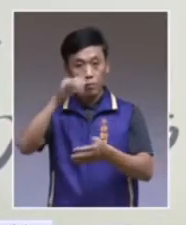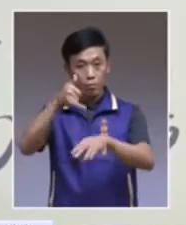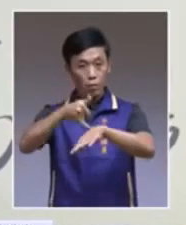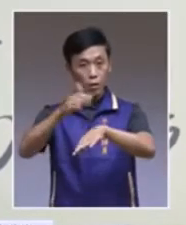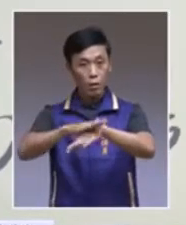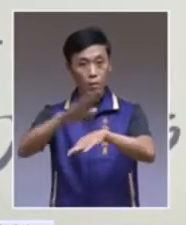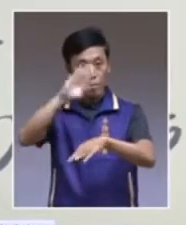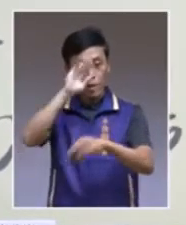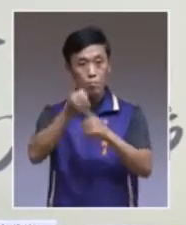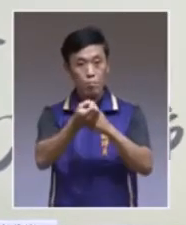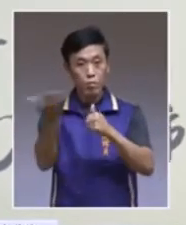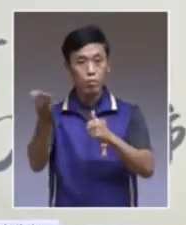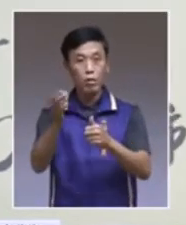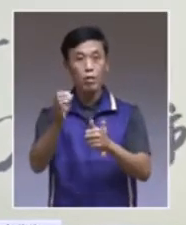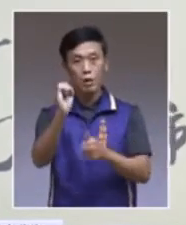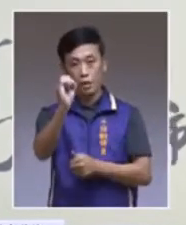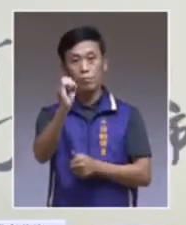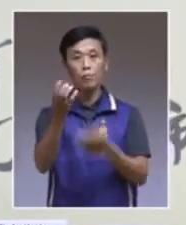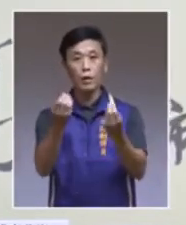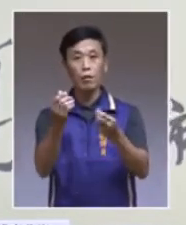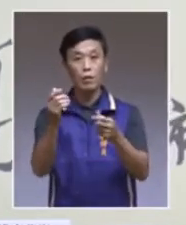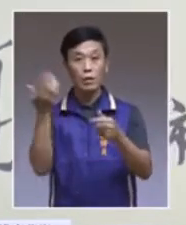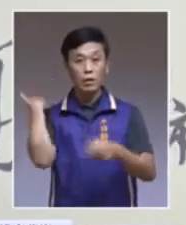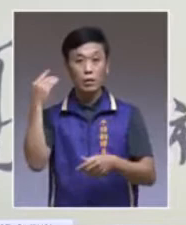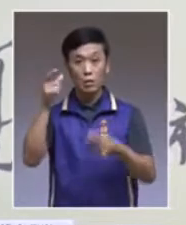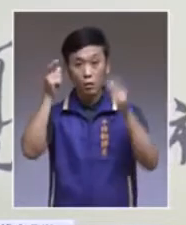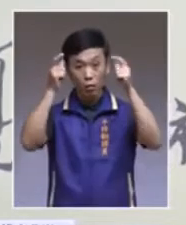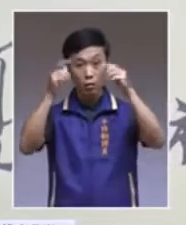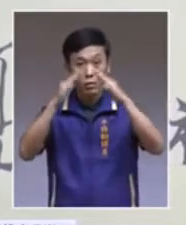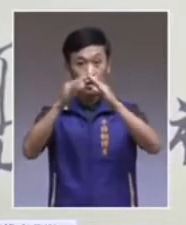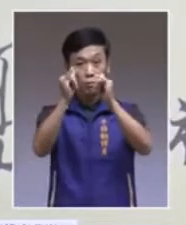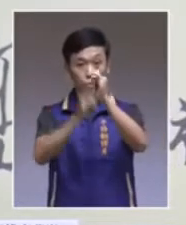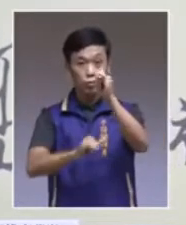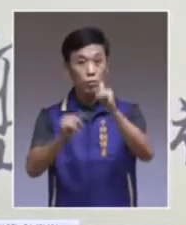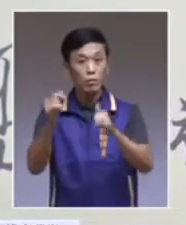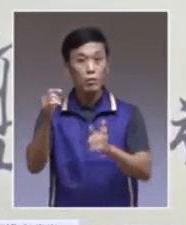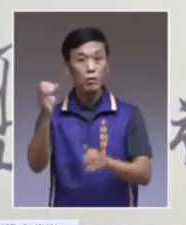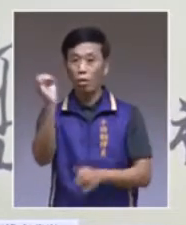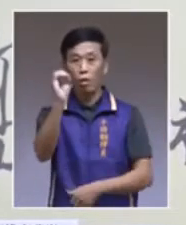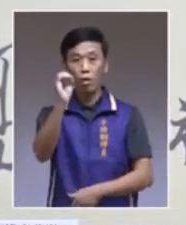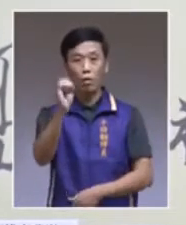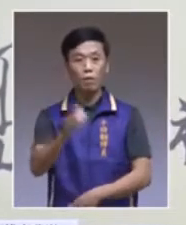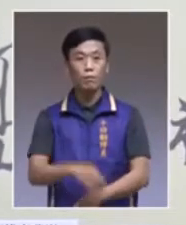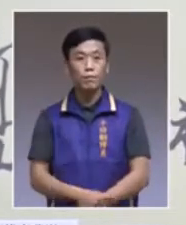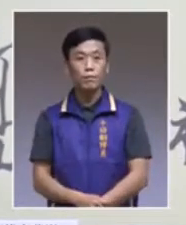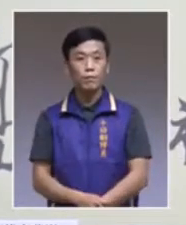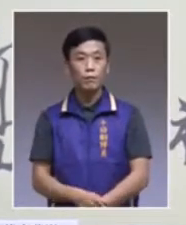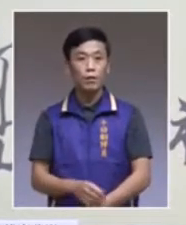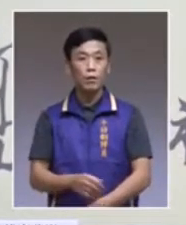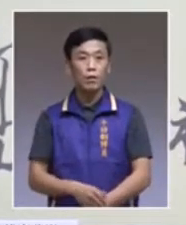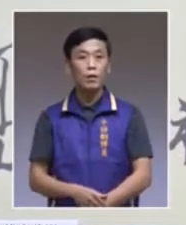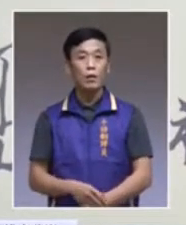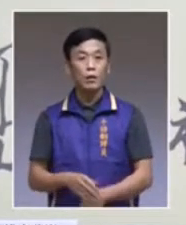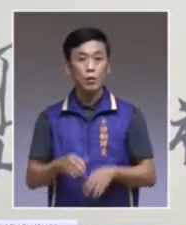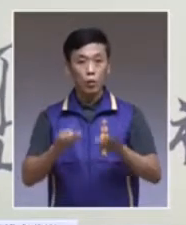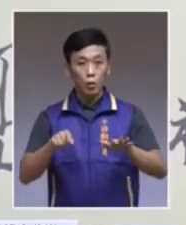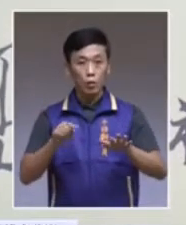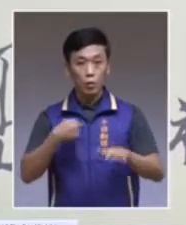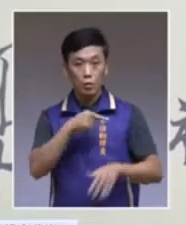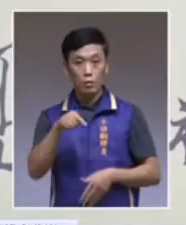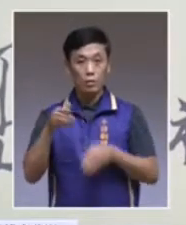零，这个是在过去高雄的历史里面是没有看过的。那因为我们也采取精准